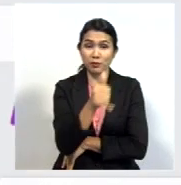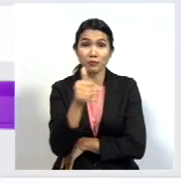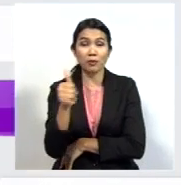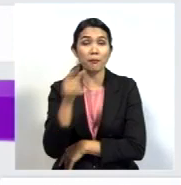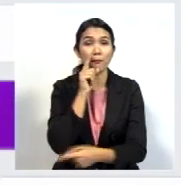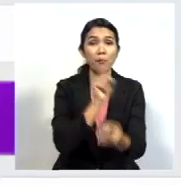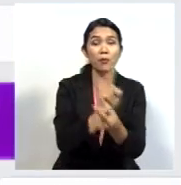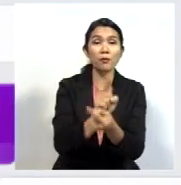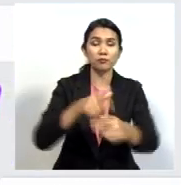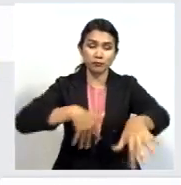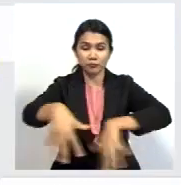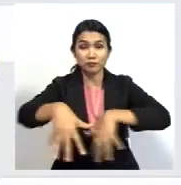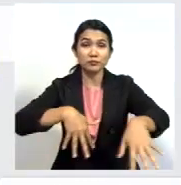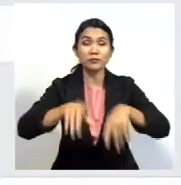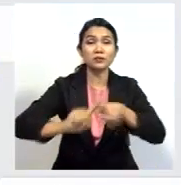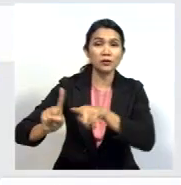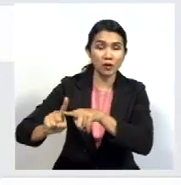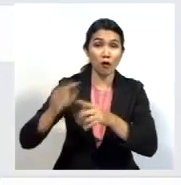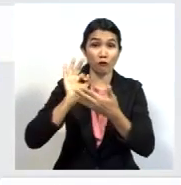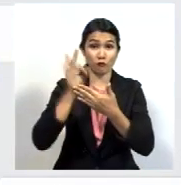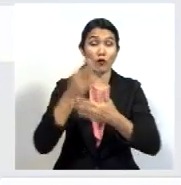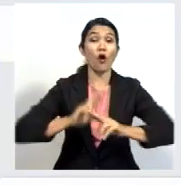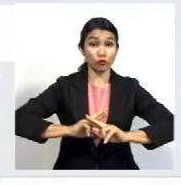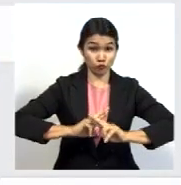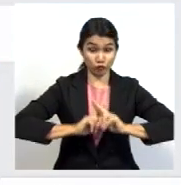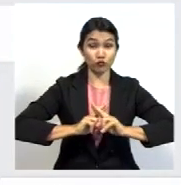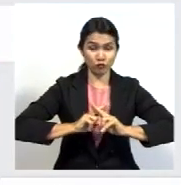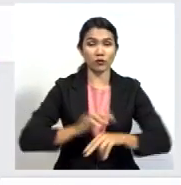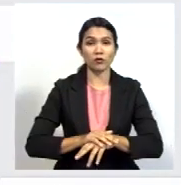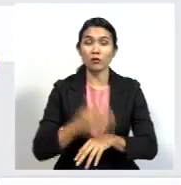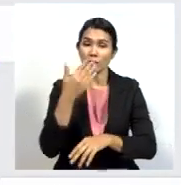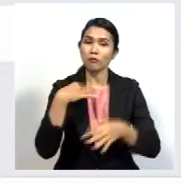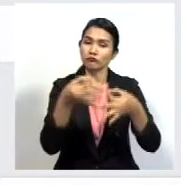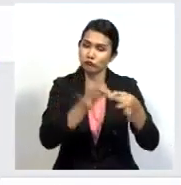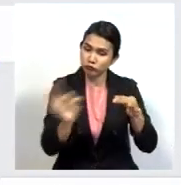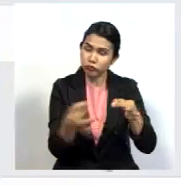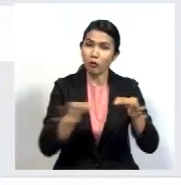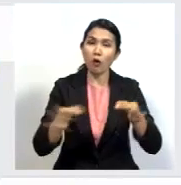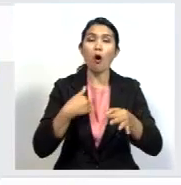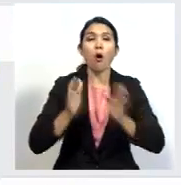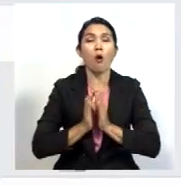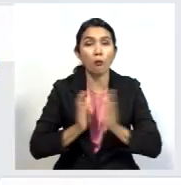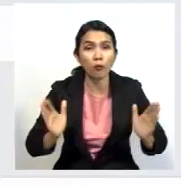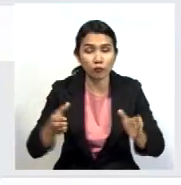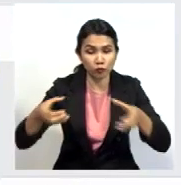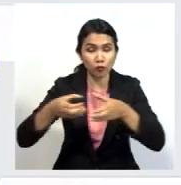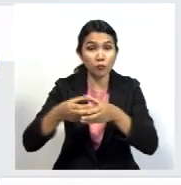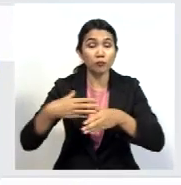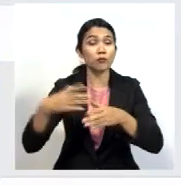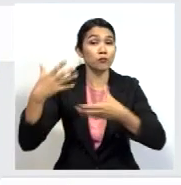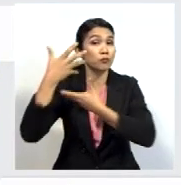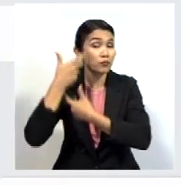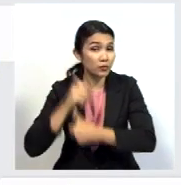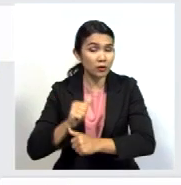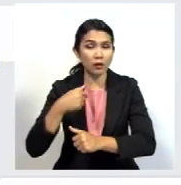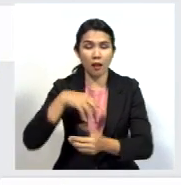ชนในนามของพรรคประชาธิปัตย์ผ่าน Facebook ของคุณกรเองเนี่ยนะฮะพร้อมข้อความขอบคุณพรรคประชาธิปัตย์และเล่าเหตุการณ์ตั้งแต่ครั้ง